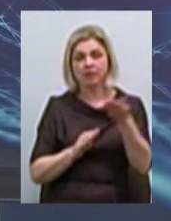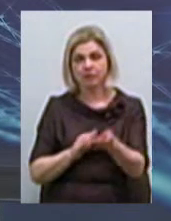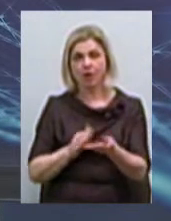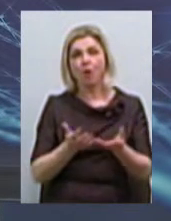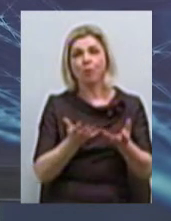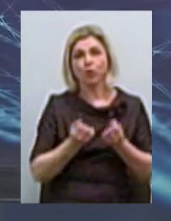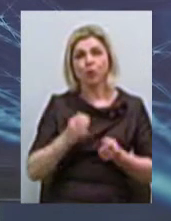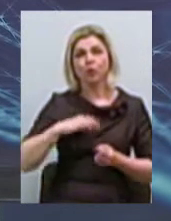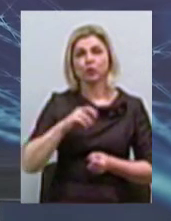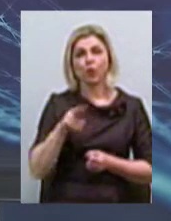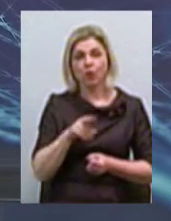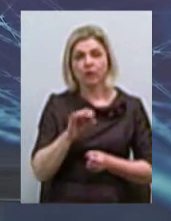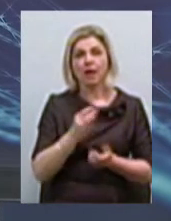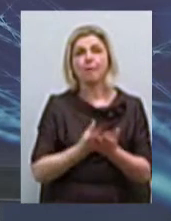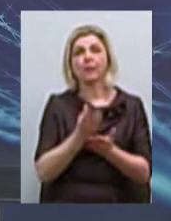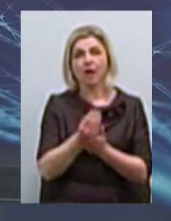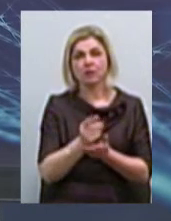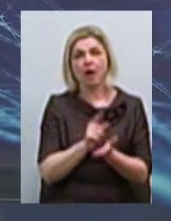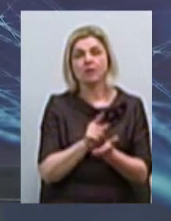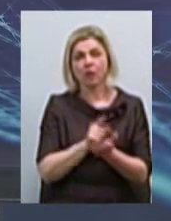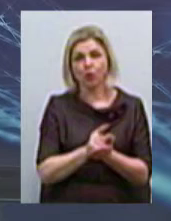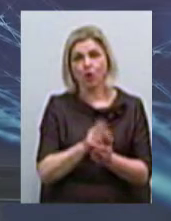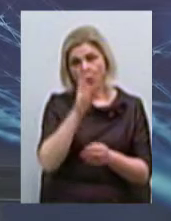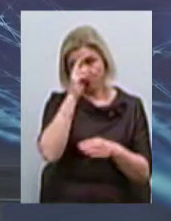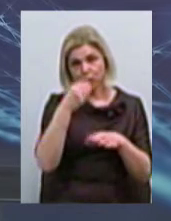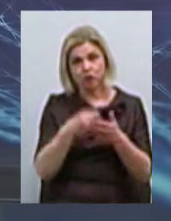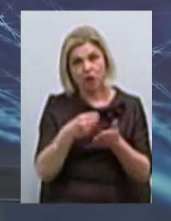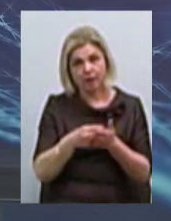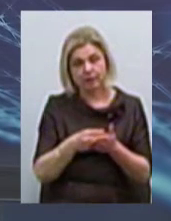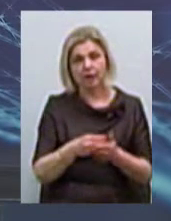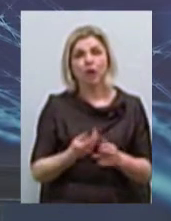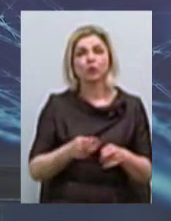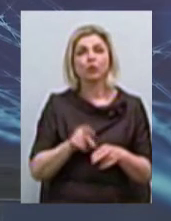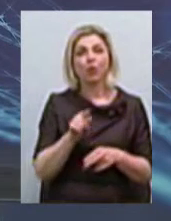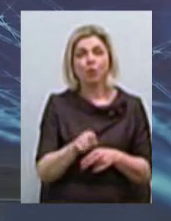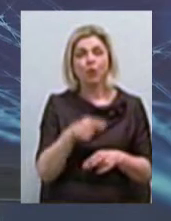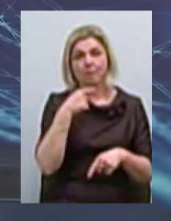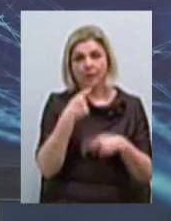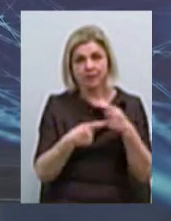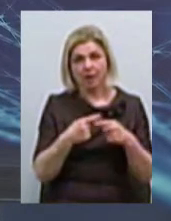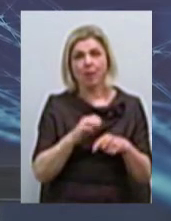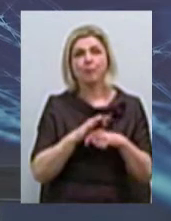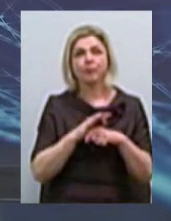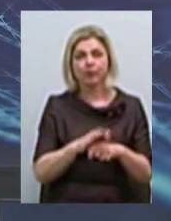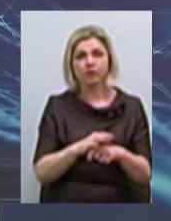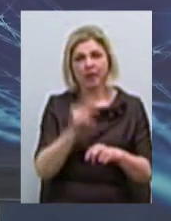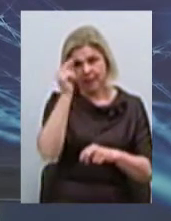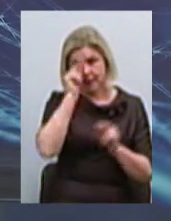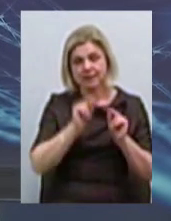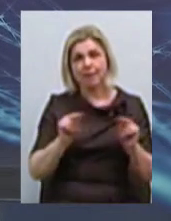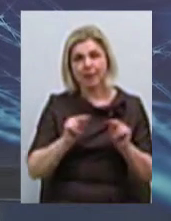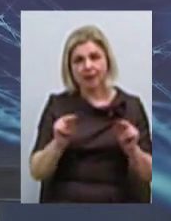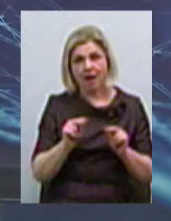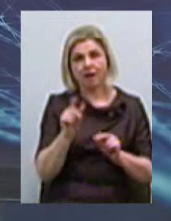утримані доходи та сплачували податки до бюджетів. Тому ми постійно проводимо семінари з